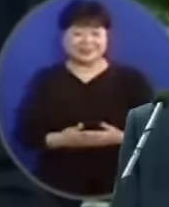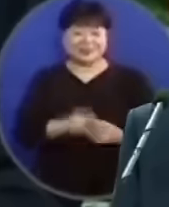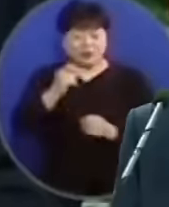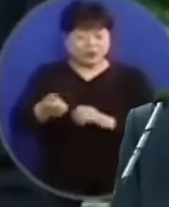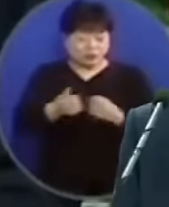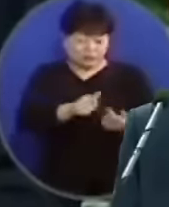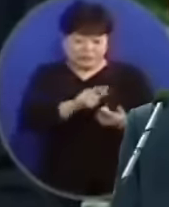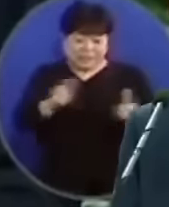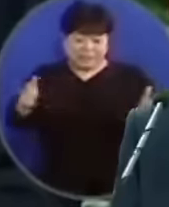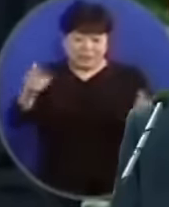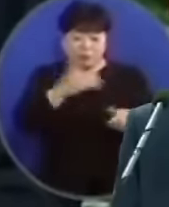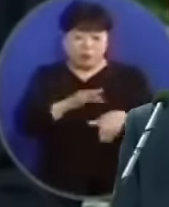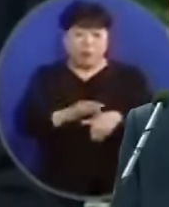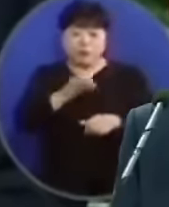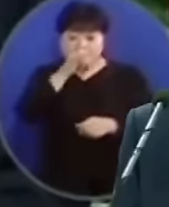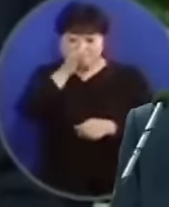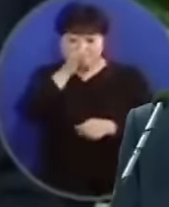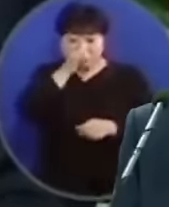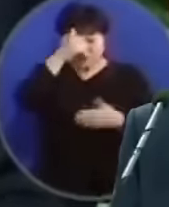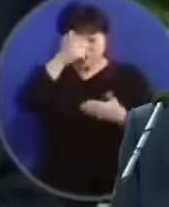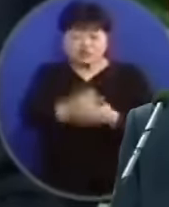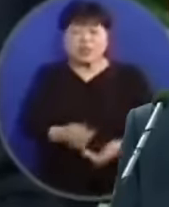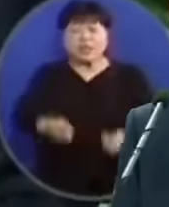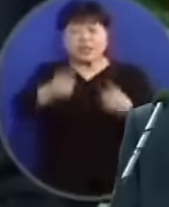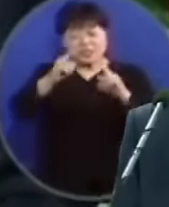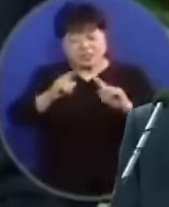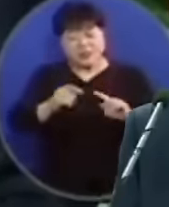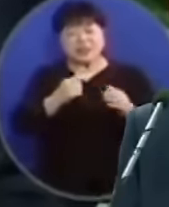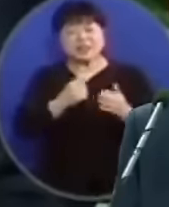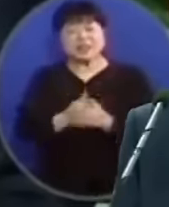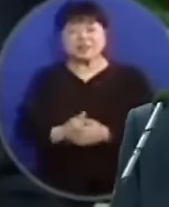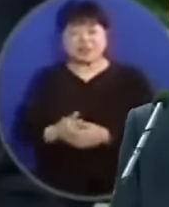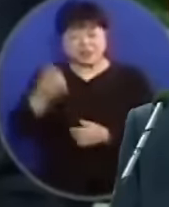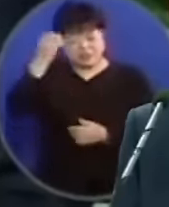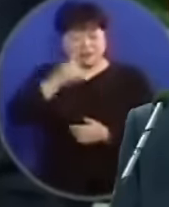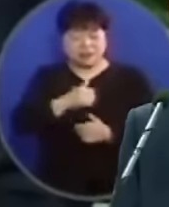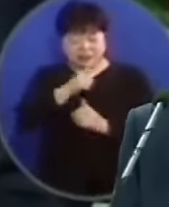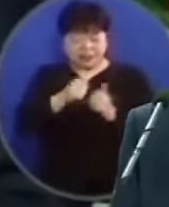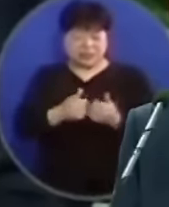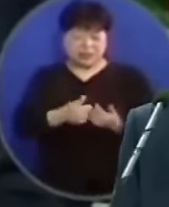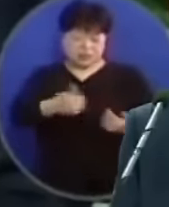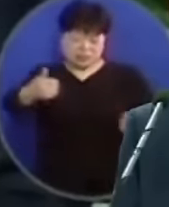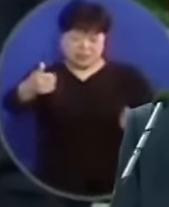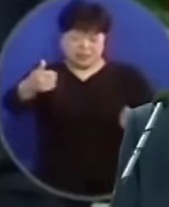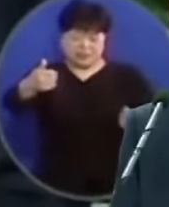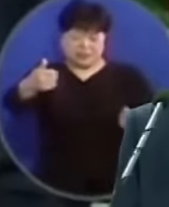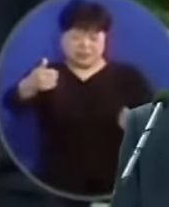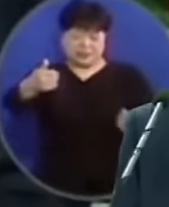죽지 않는 육체를 가지고 있었습니다. 죄가 들어와서 영적으로도 하나님과 분리가 되고